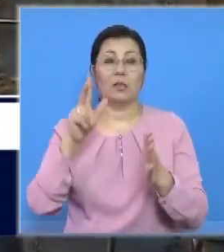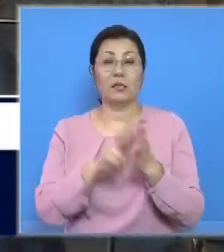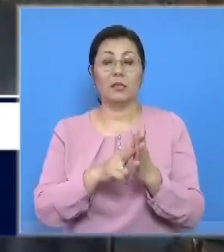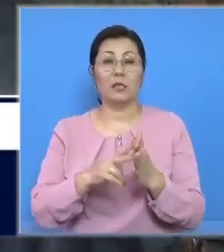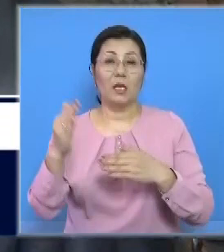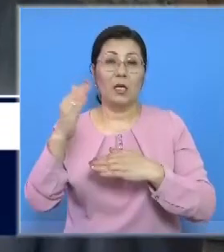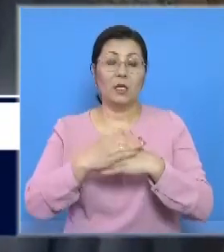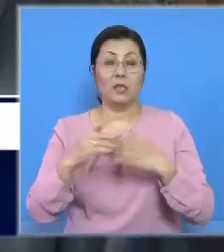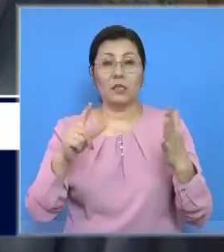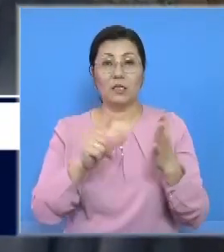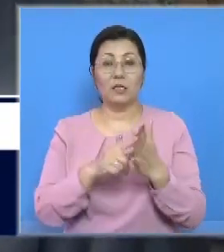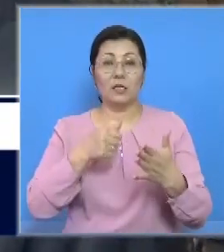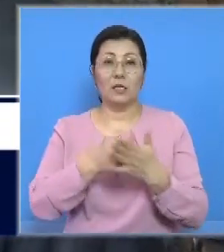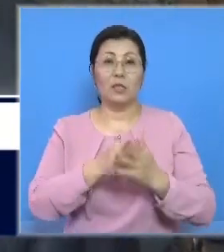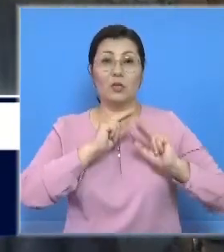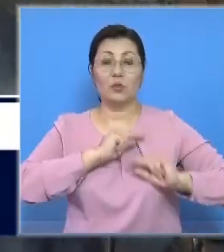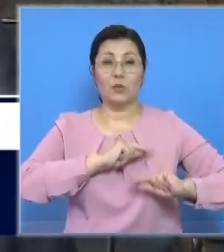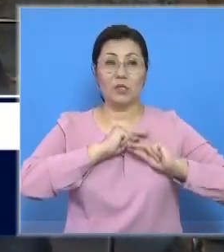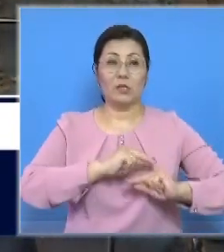жұмыс жасаймыз. Осы өңірде